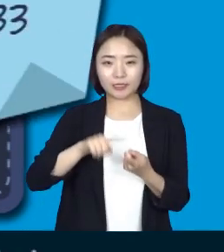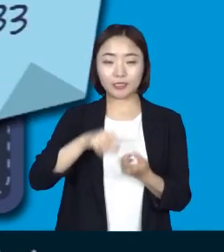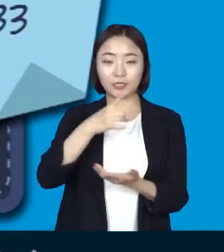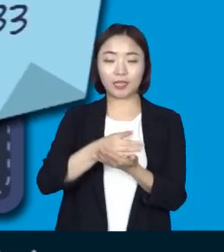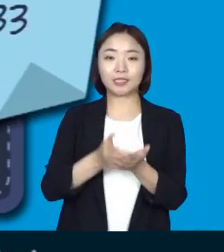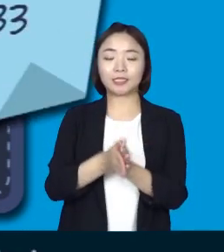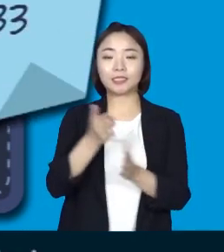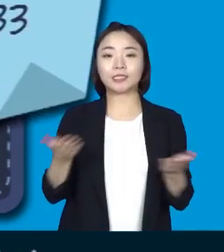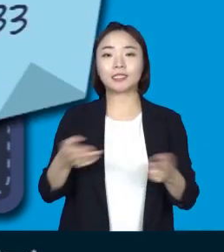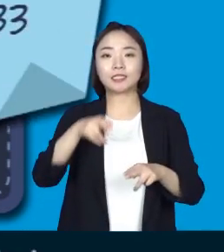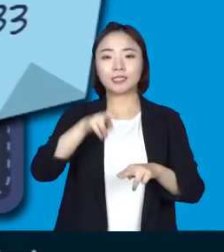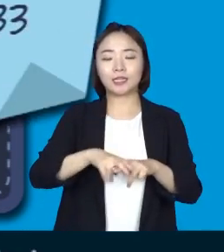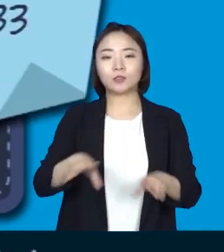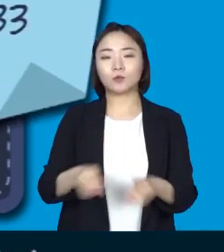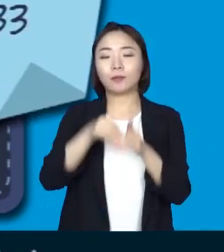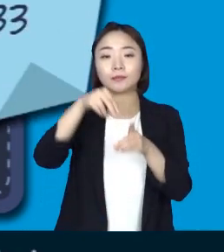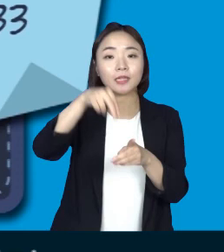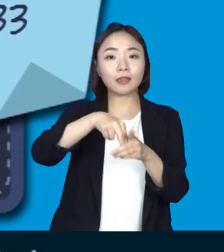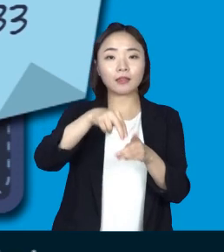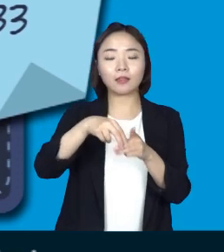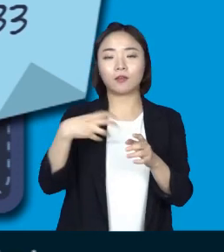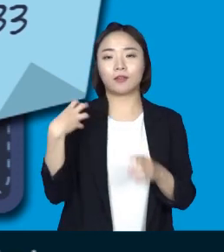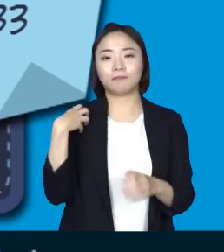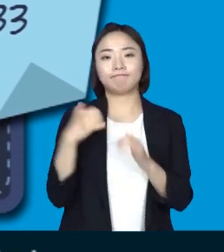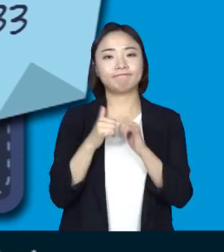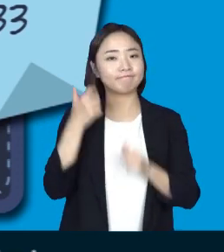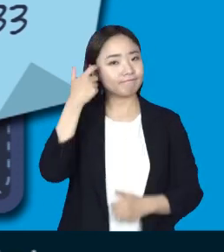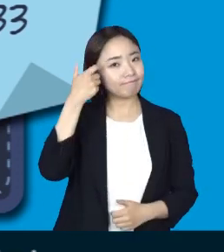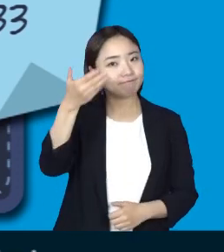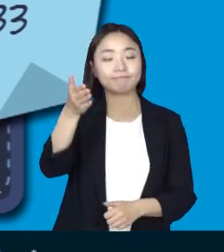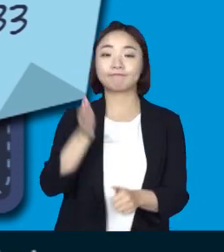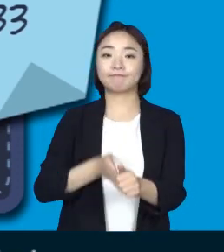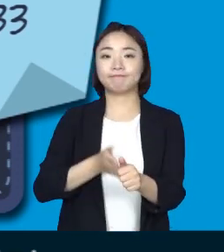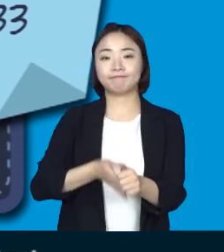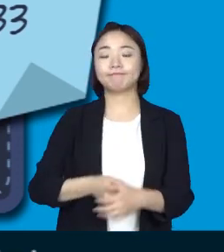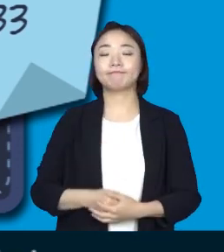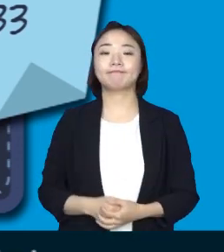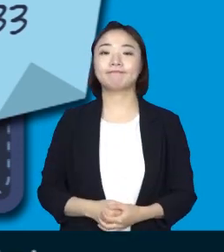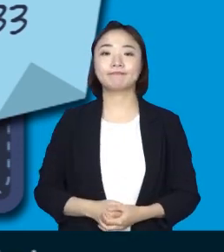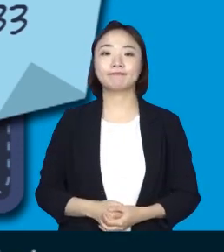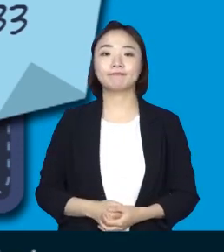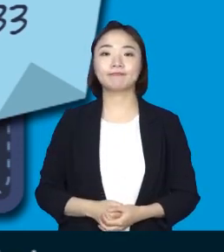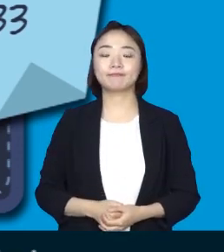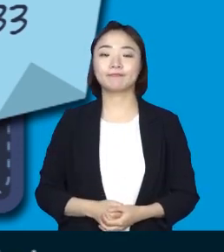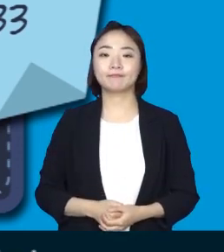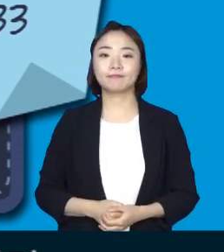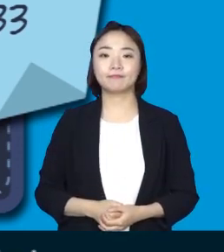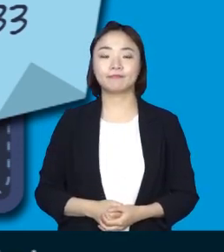자세한 사항은 천안시 일자리 종합지원센터 채용지원 담당자에게 문의 바랍니다.